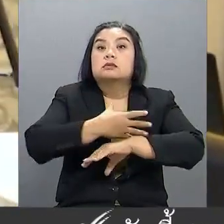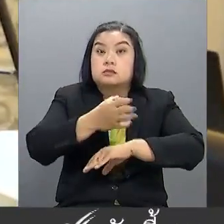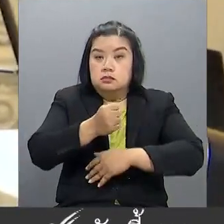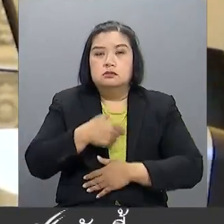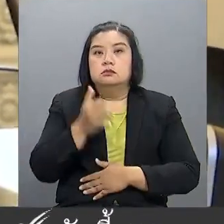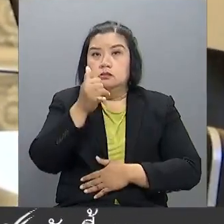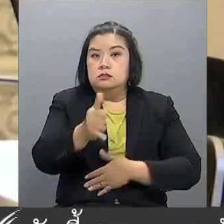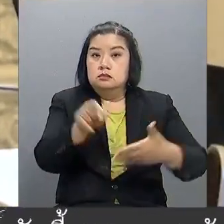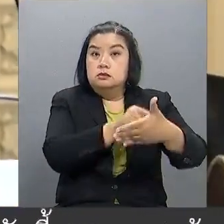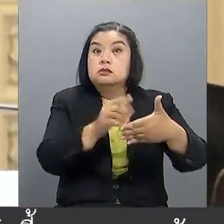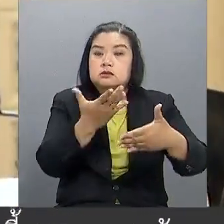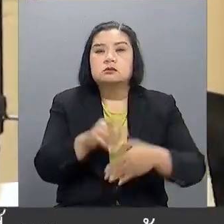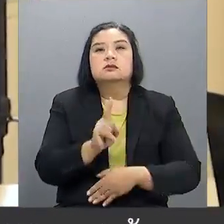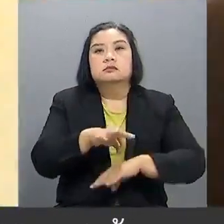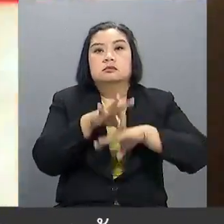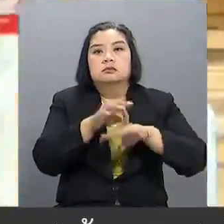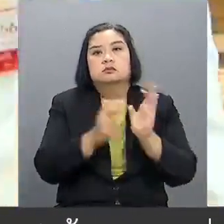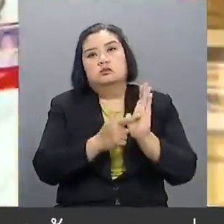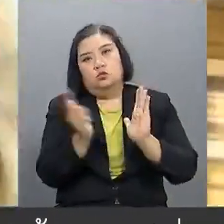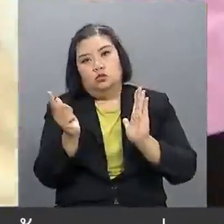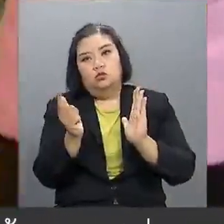ทำให้พ้นจากตำแหน่งได้โดยทันทีครับอ่ะม.ค